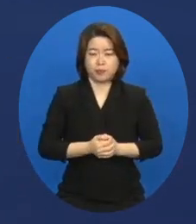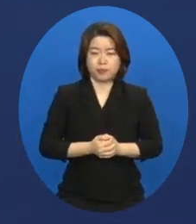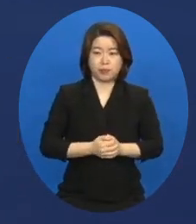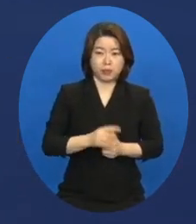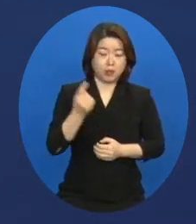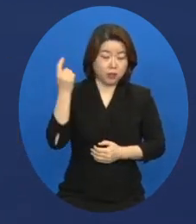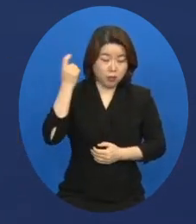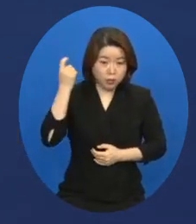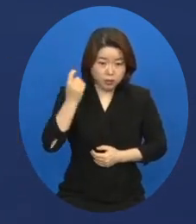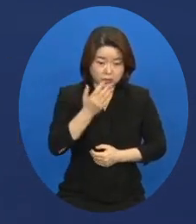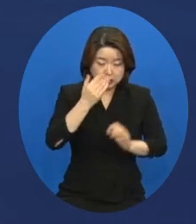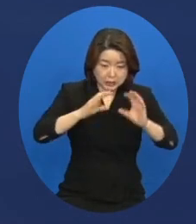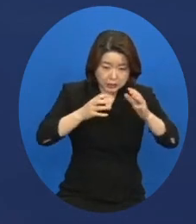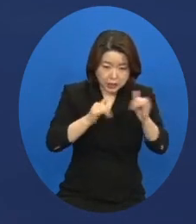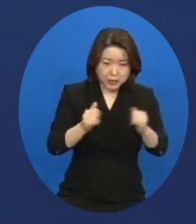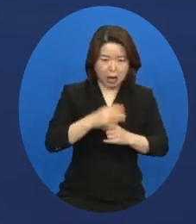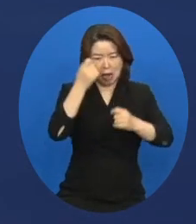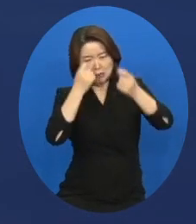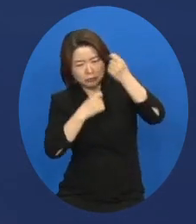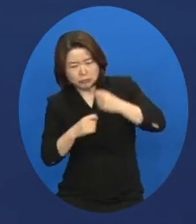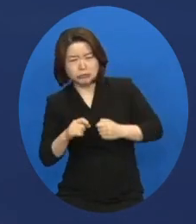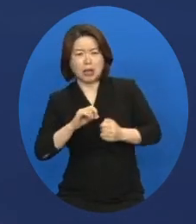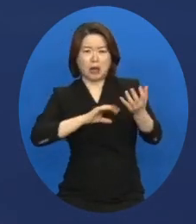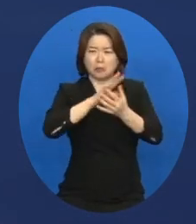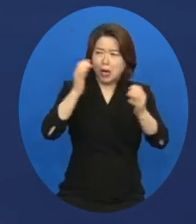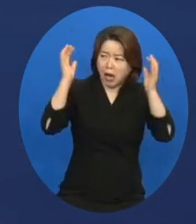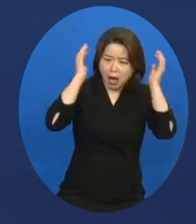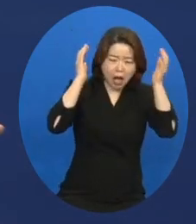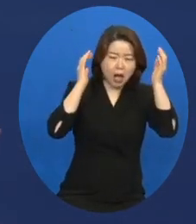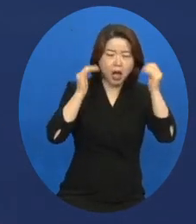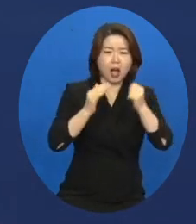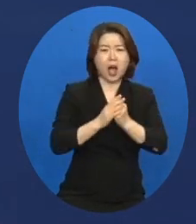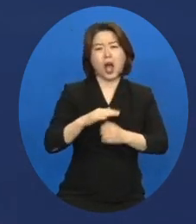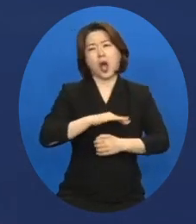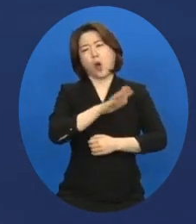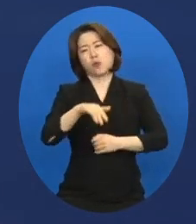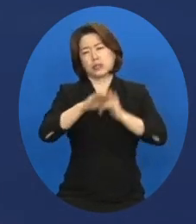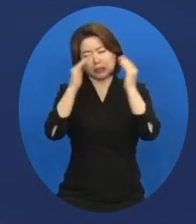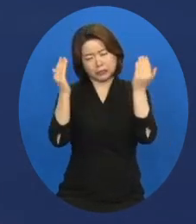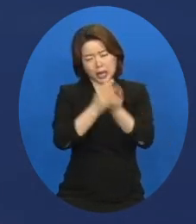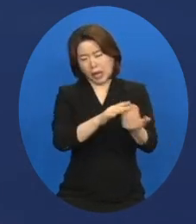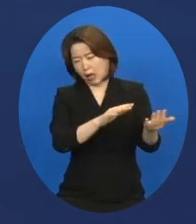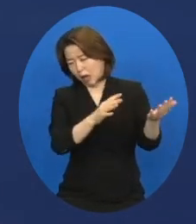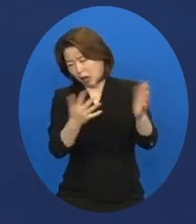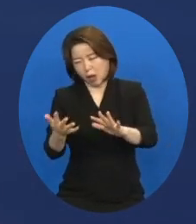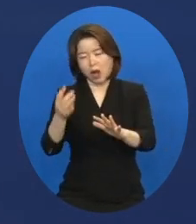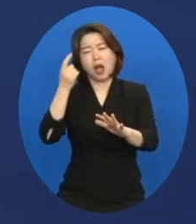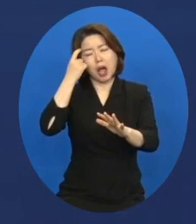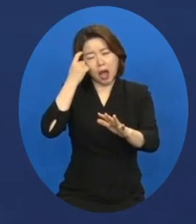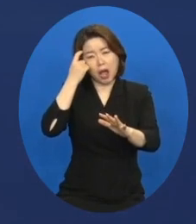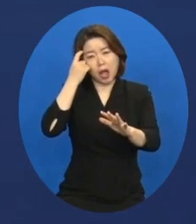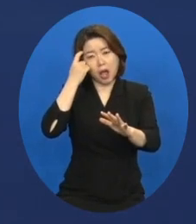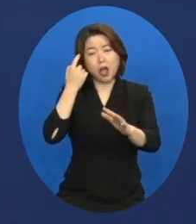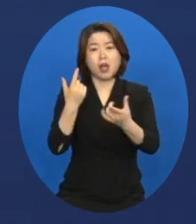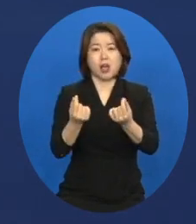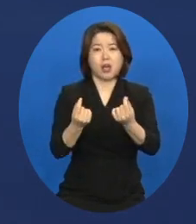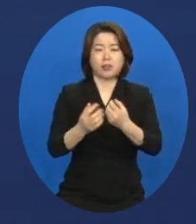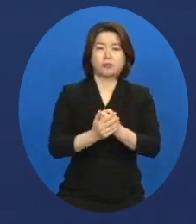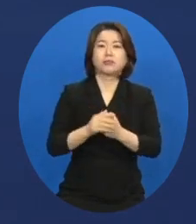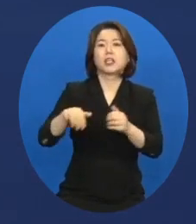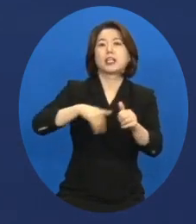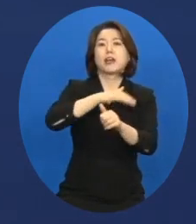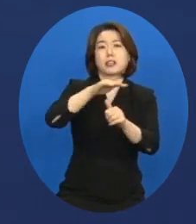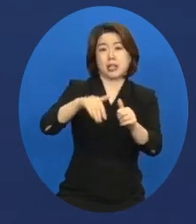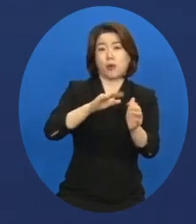이스라엘 백성들은 울고불고 난리가 났습니다. 이제 우리 다 죽었구나. 이런 상황에서